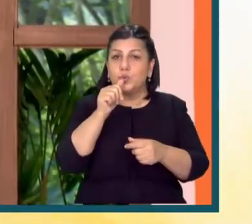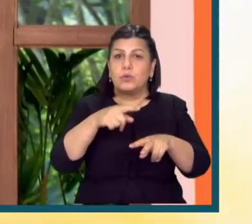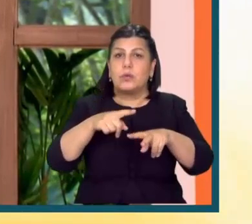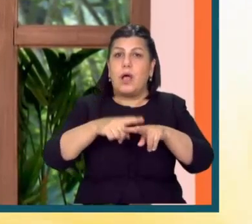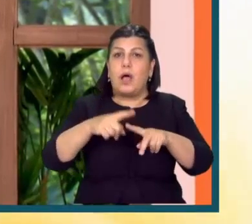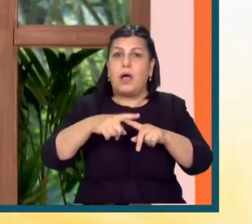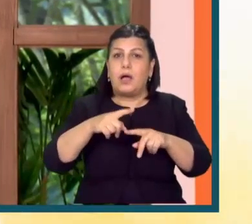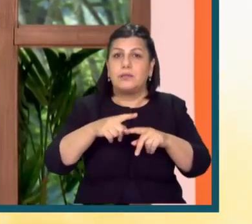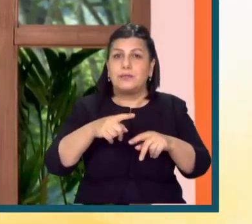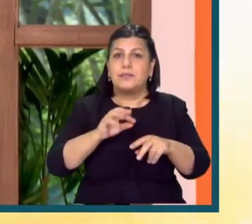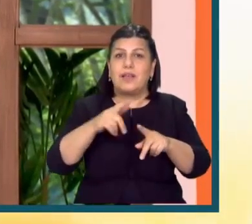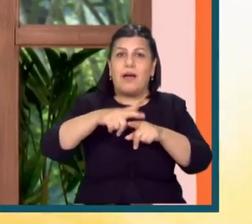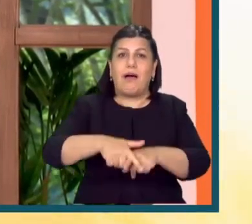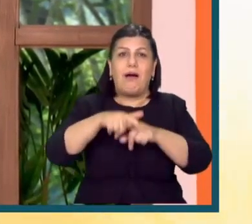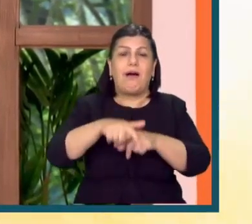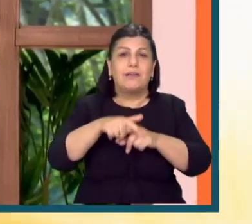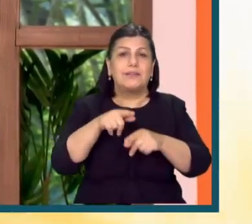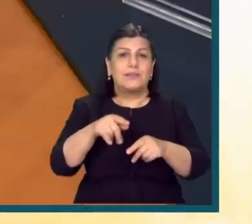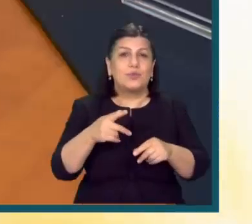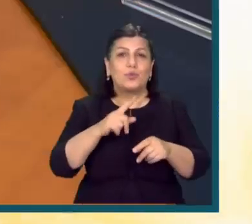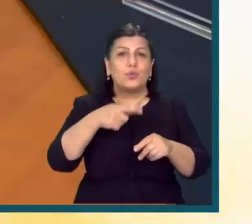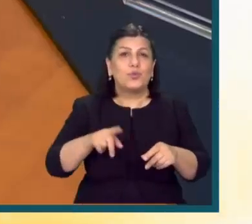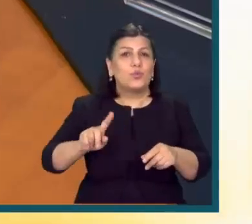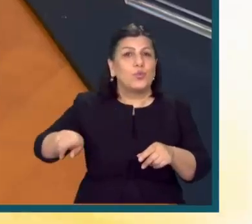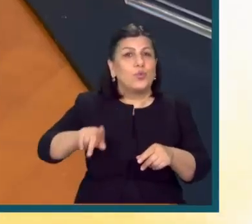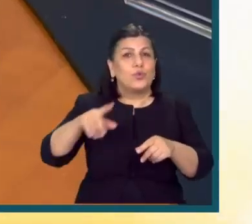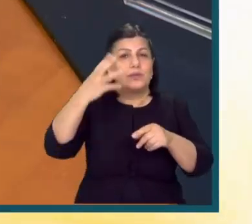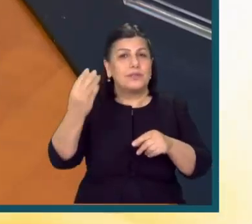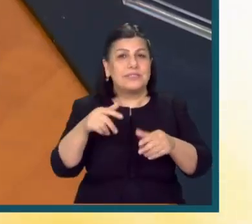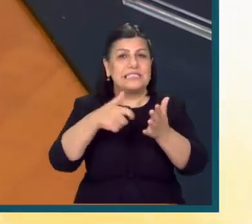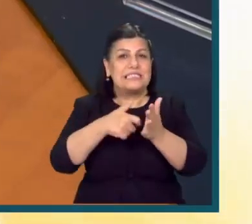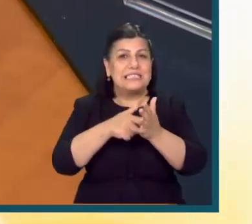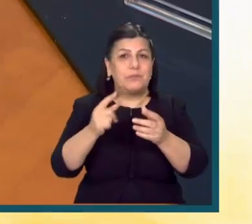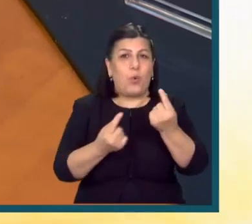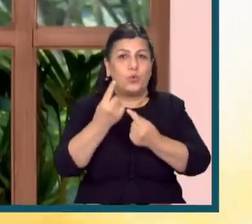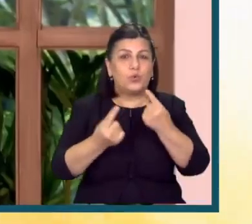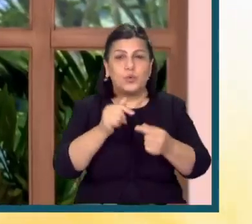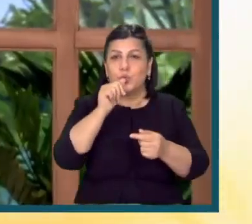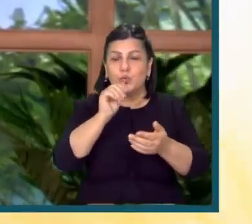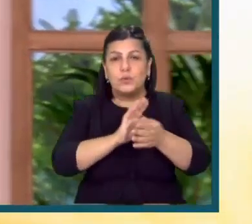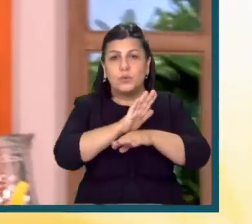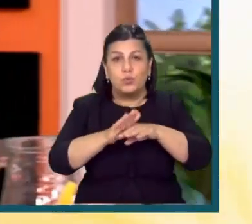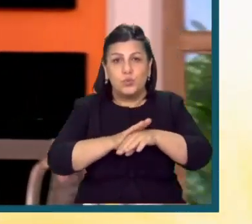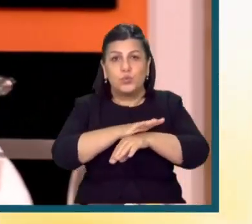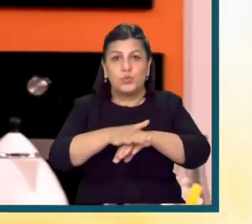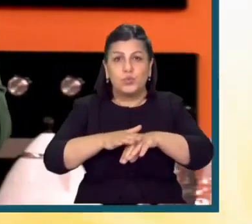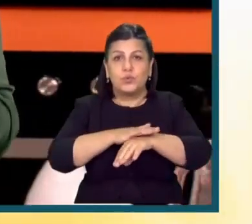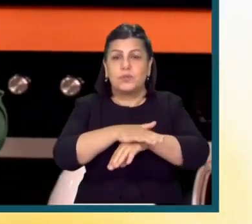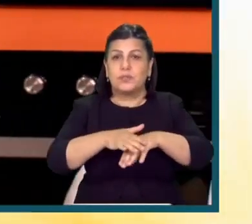at kuyruğu yani 40 kilit bitkisinin suyunu sürdüğünüz zaman böyle resmen